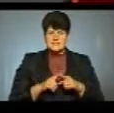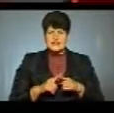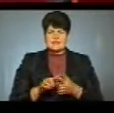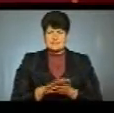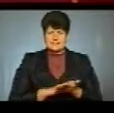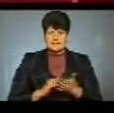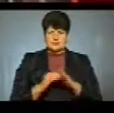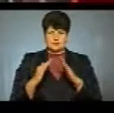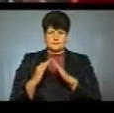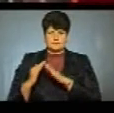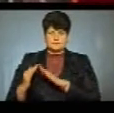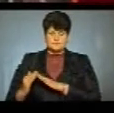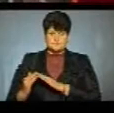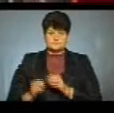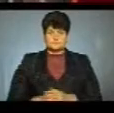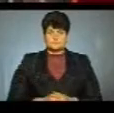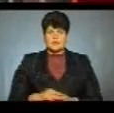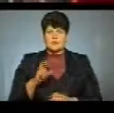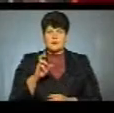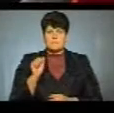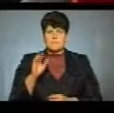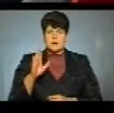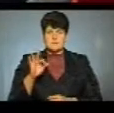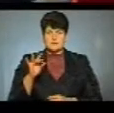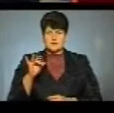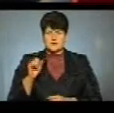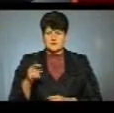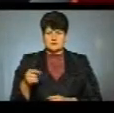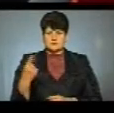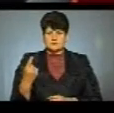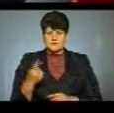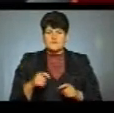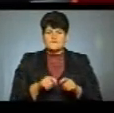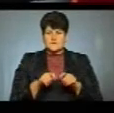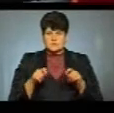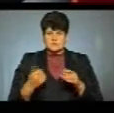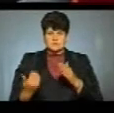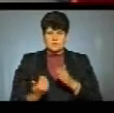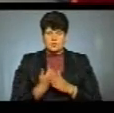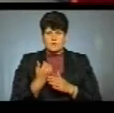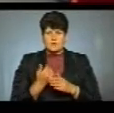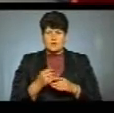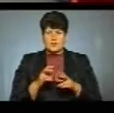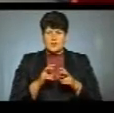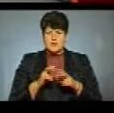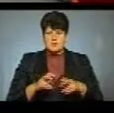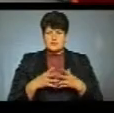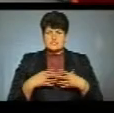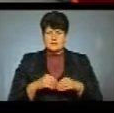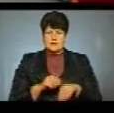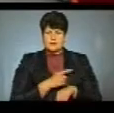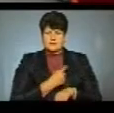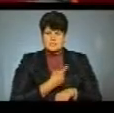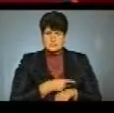домівки. У Баворові на Тернопільщині відкрили оновлену амбулаторію сімейної медицини вартістю майже 3,5